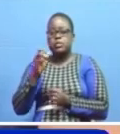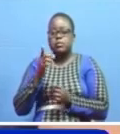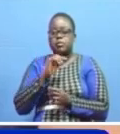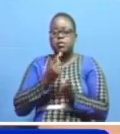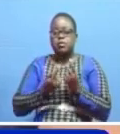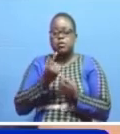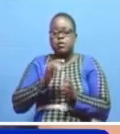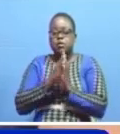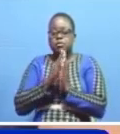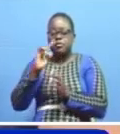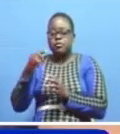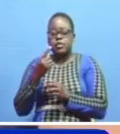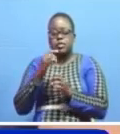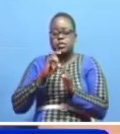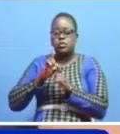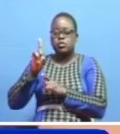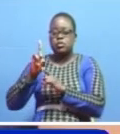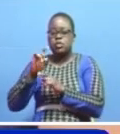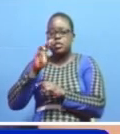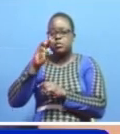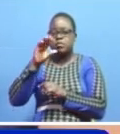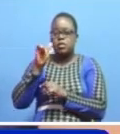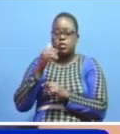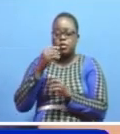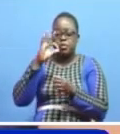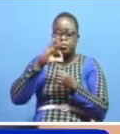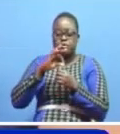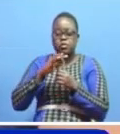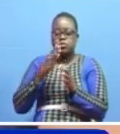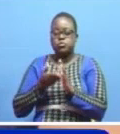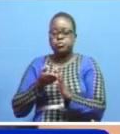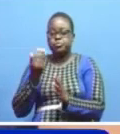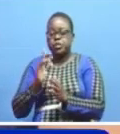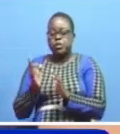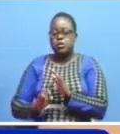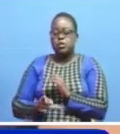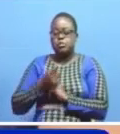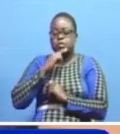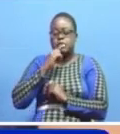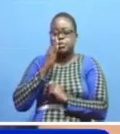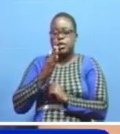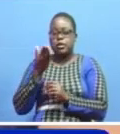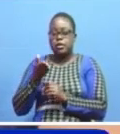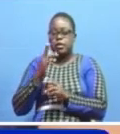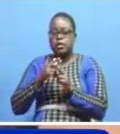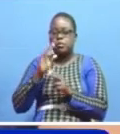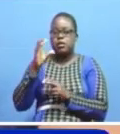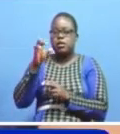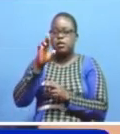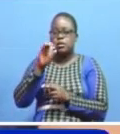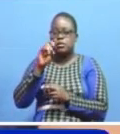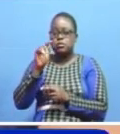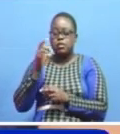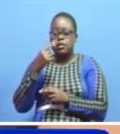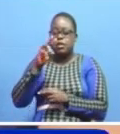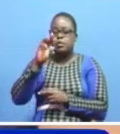Kwa savali umwe memba mbunge ya kaunti ya Kitui nimakuna kula syua kumung'uthula munini wa spika mbungeni Ghristopher Nzilu Nzioka MCA